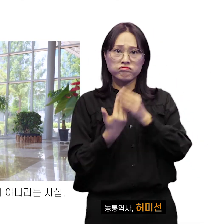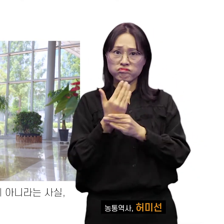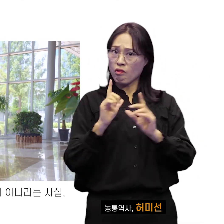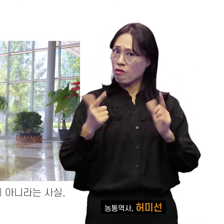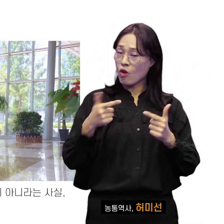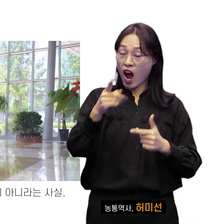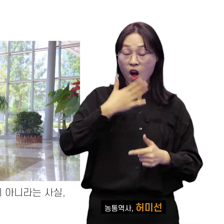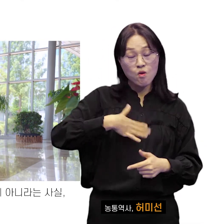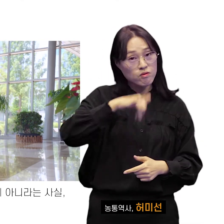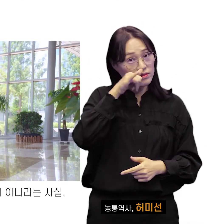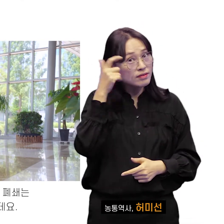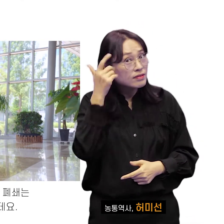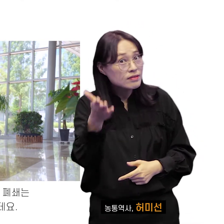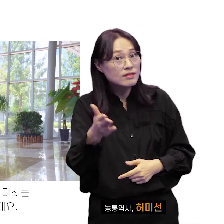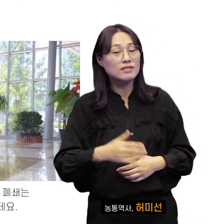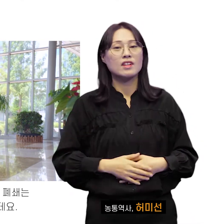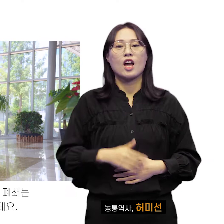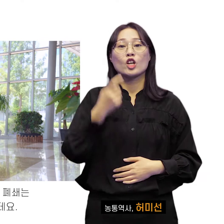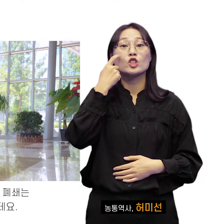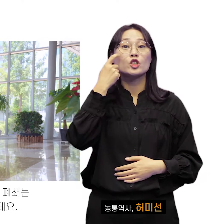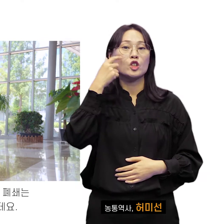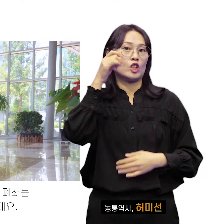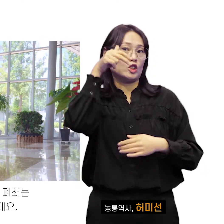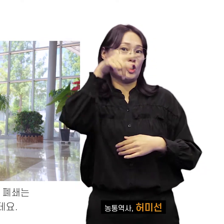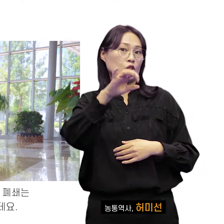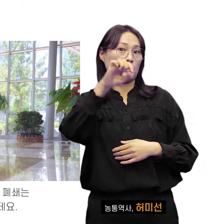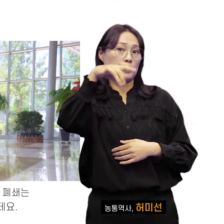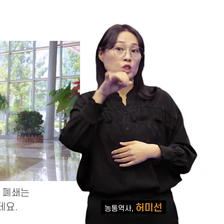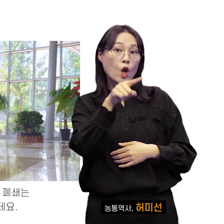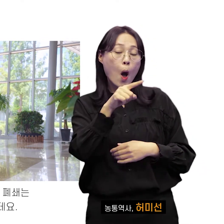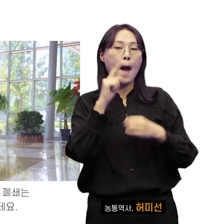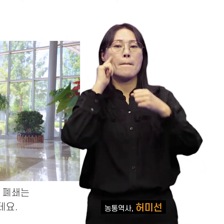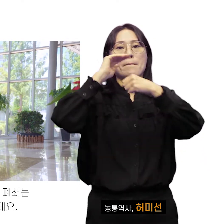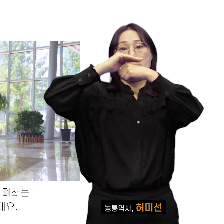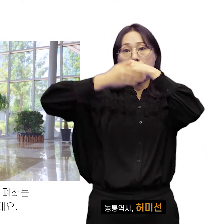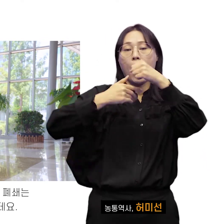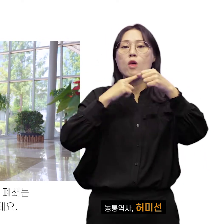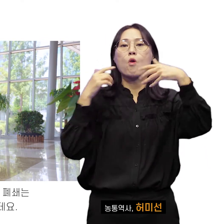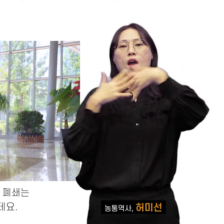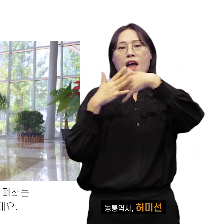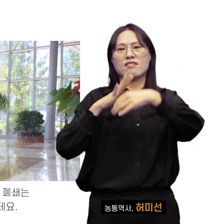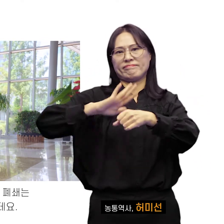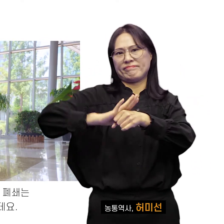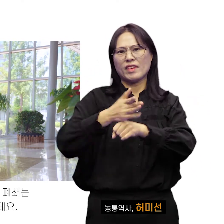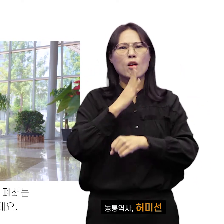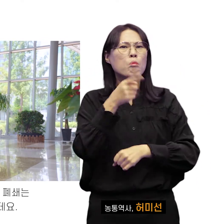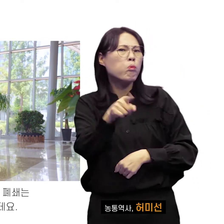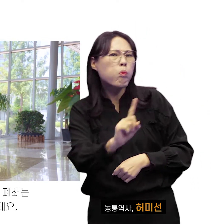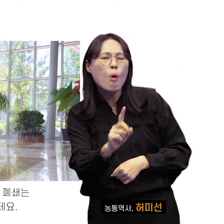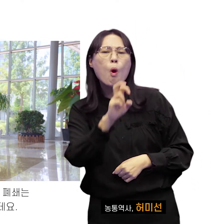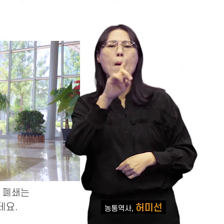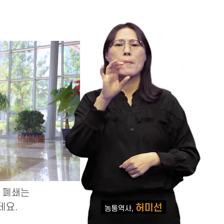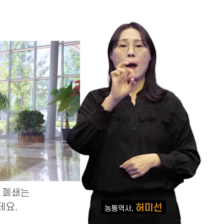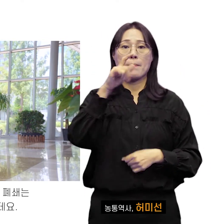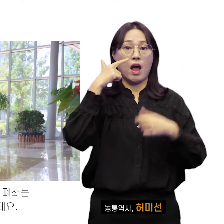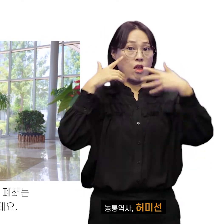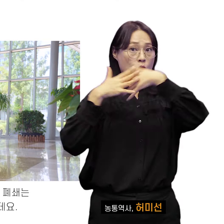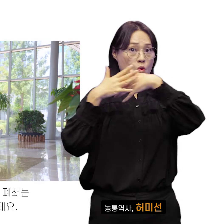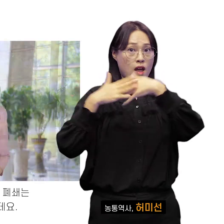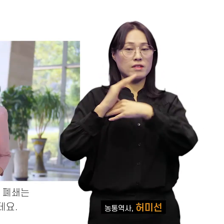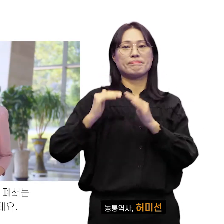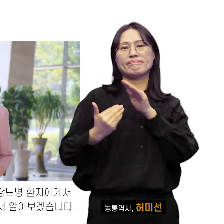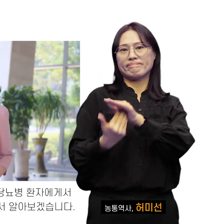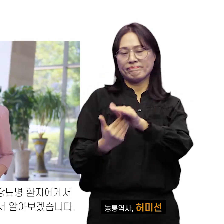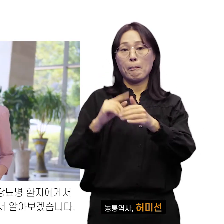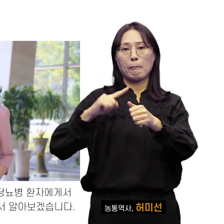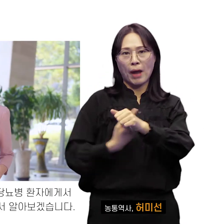알고 계십니까? 일명 눈 중풍이라 불리는 망막혈관 폐쇄는 망막혈관이 막혀서 발생하는